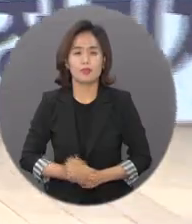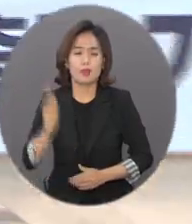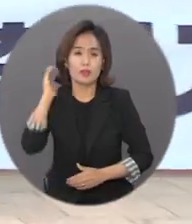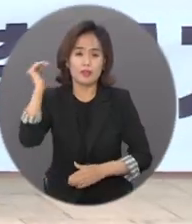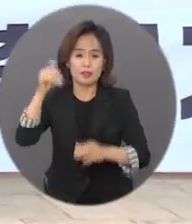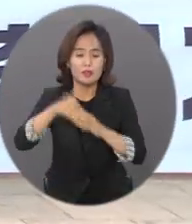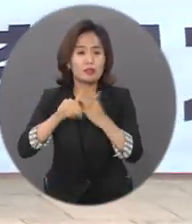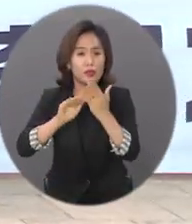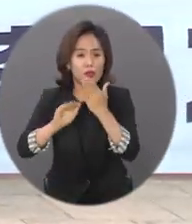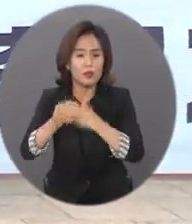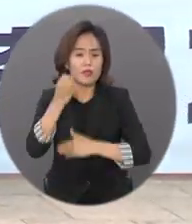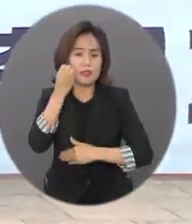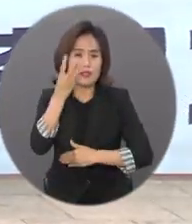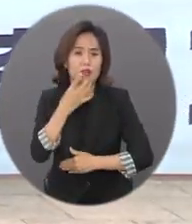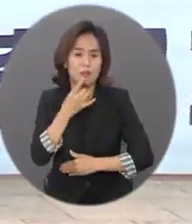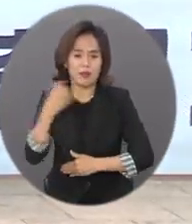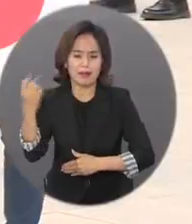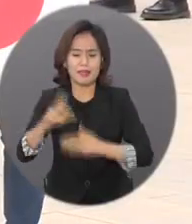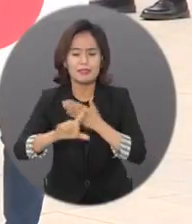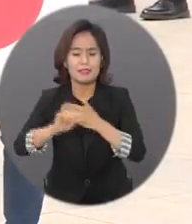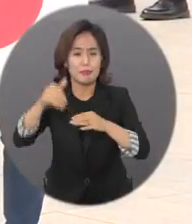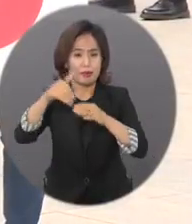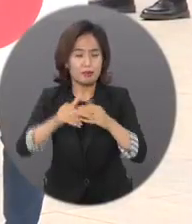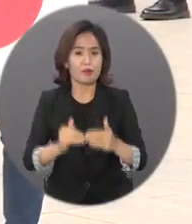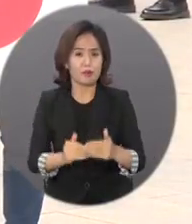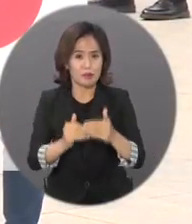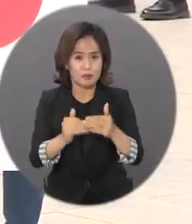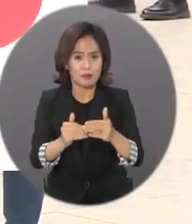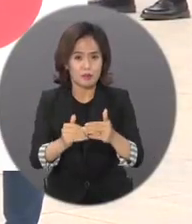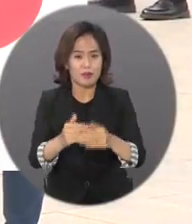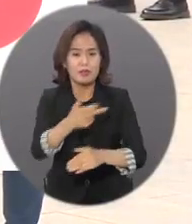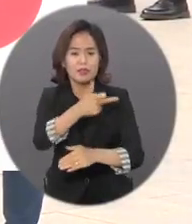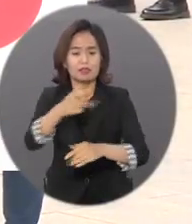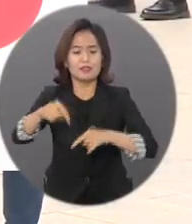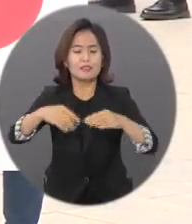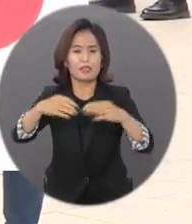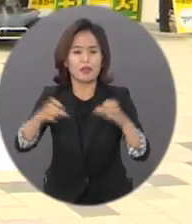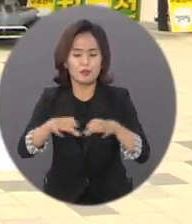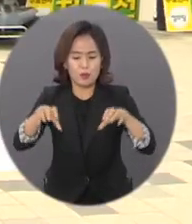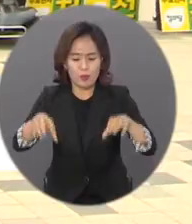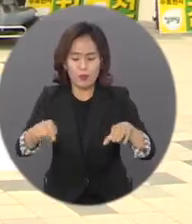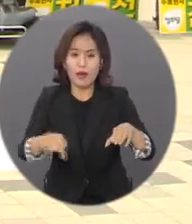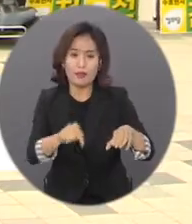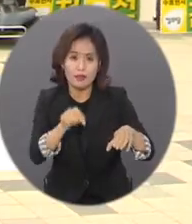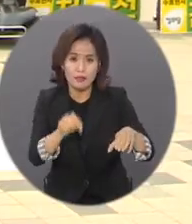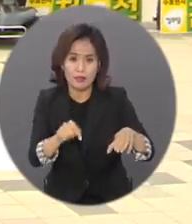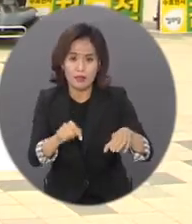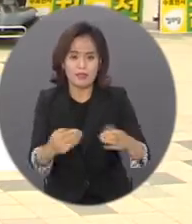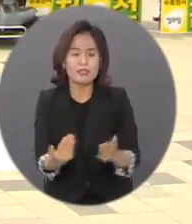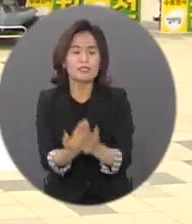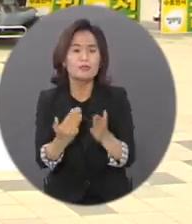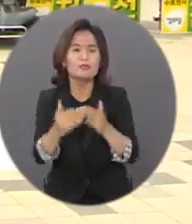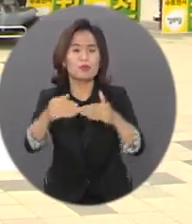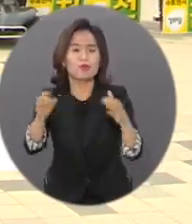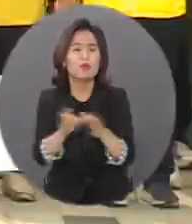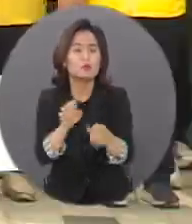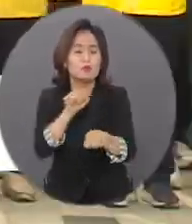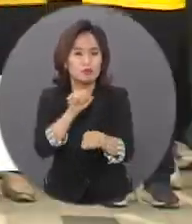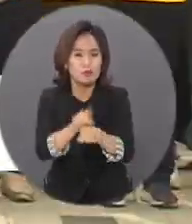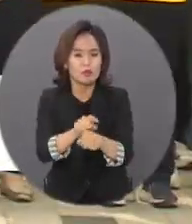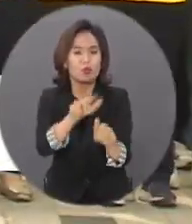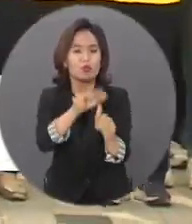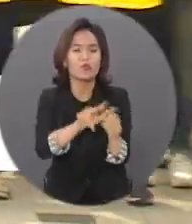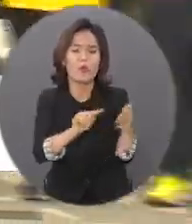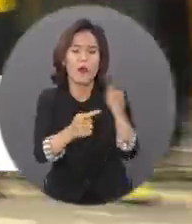대선이 끝난 뒤 석 달도 안 돼 치러지는 지방선거. 더욱이 거대 양당의 틈바구니 속에서 진보 계열 정당들은